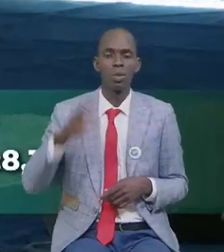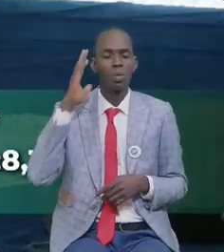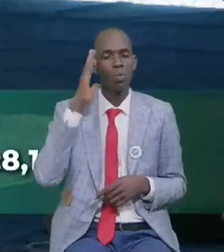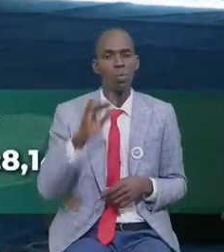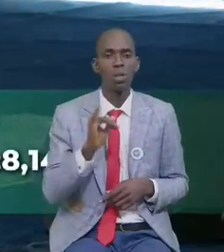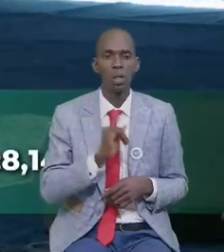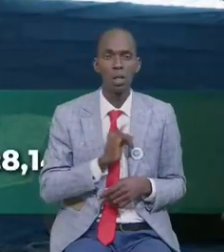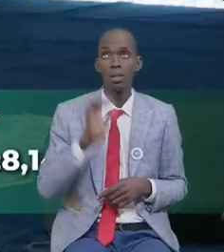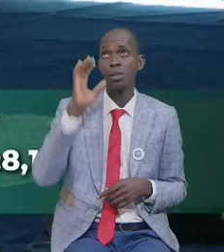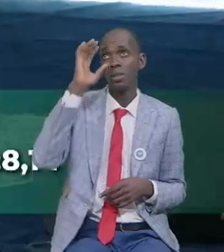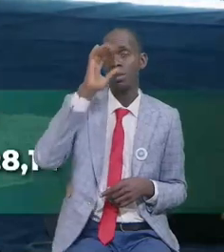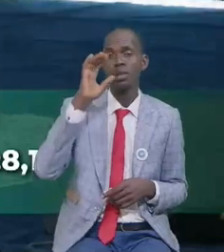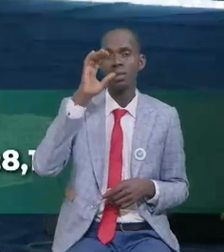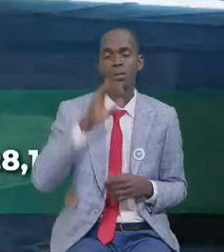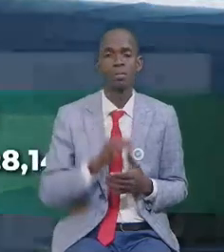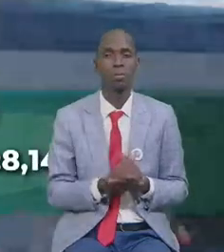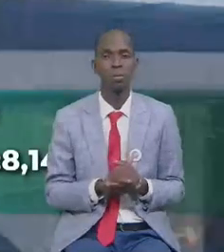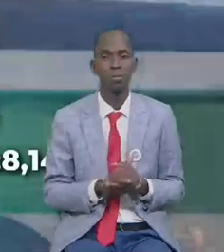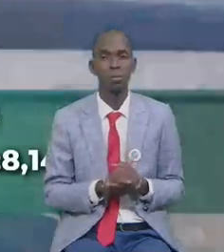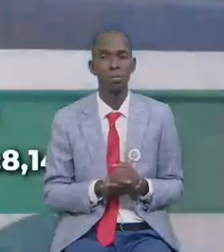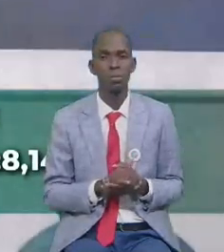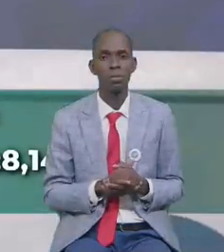cherche ta face, ô Éternel.